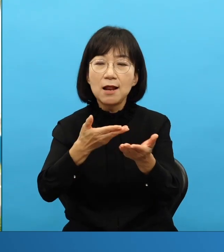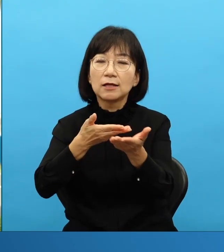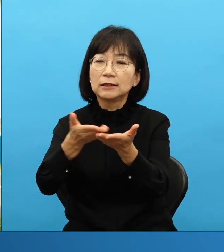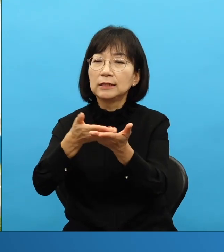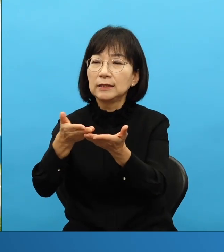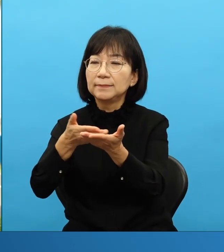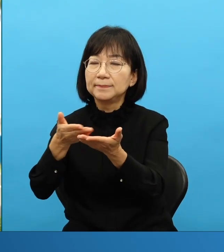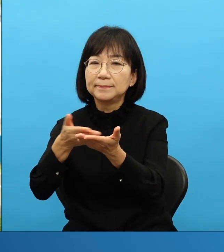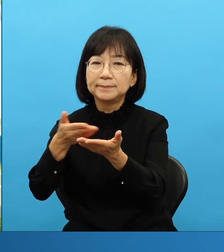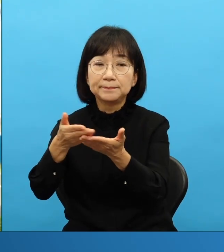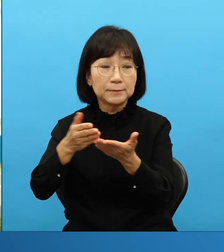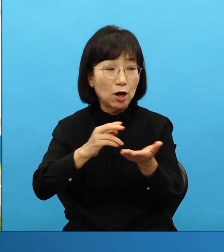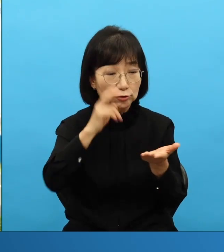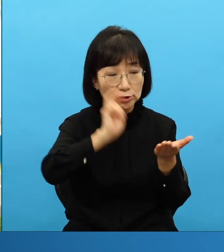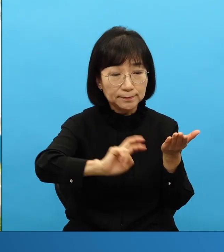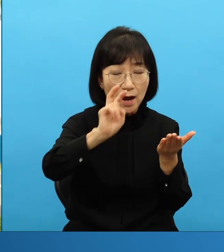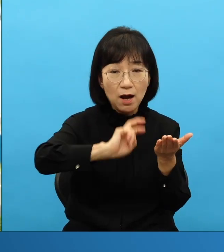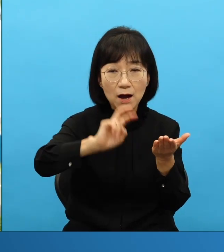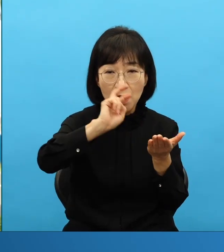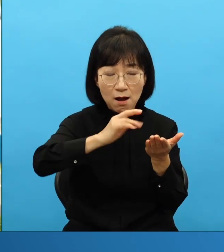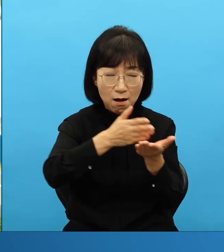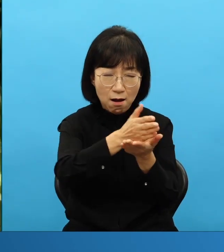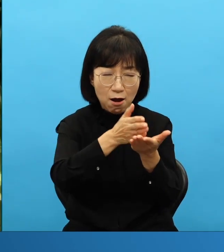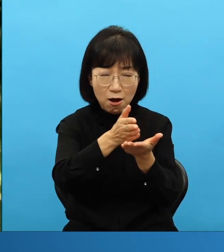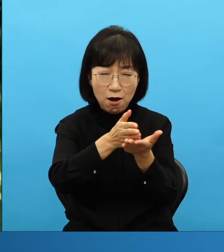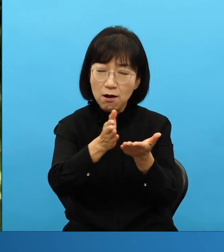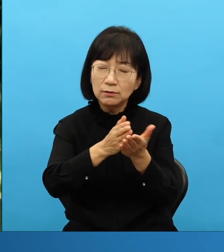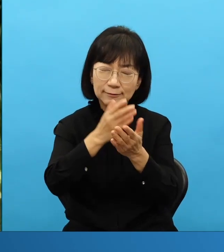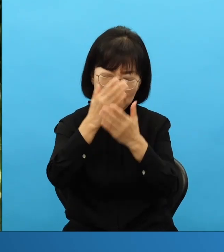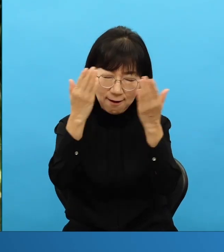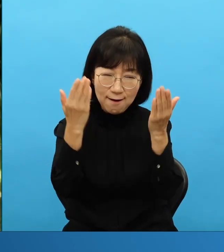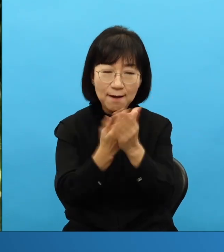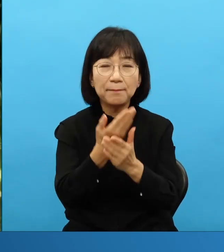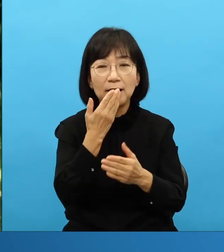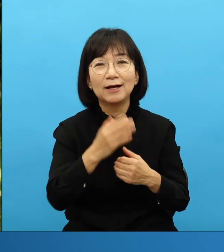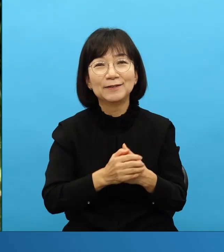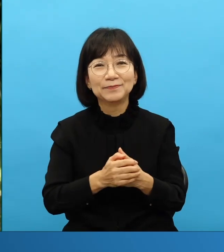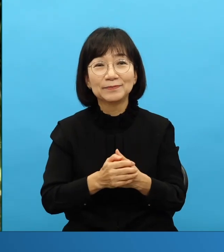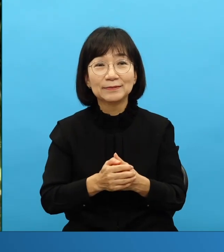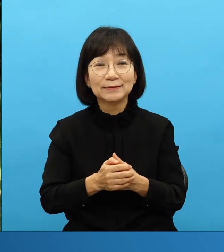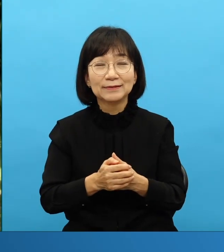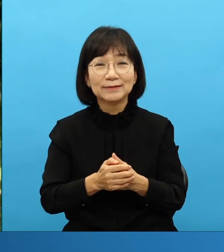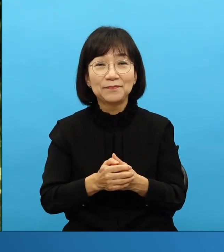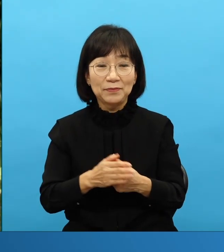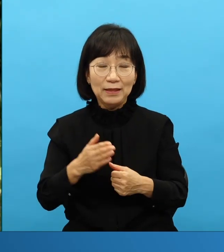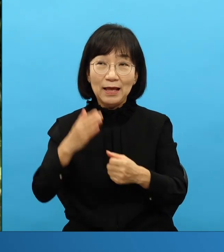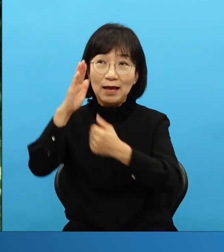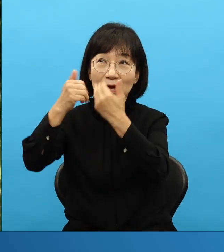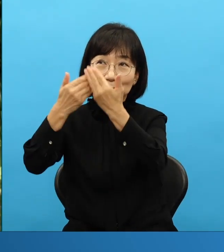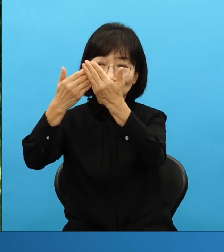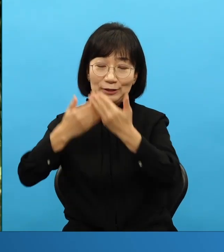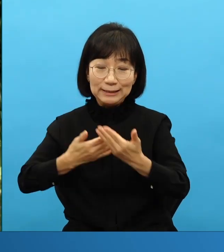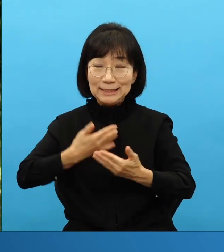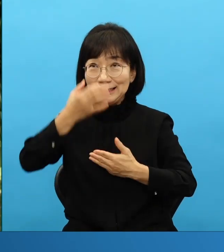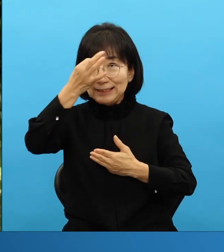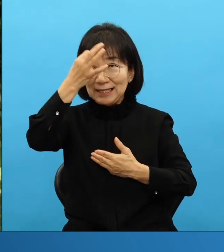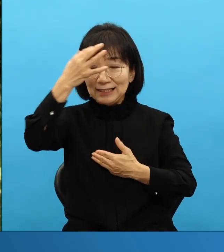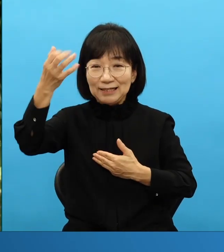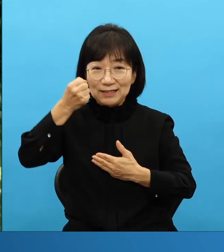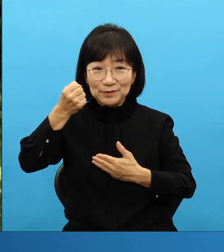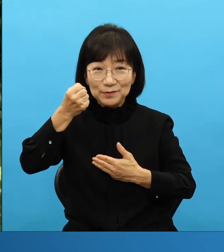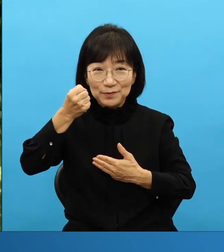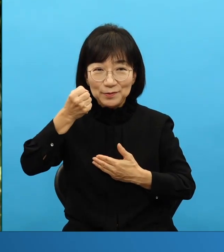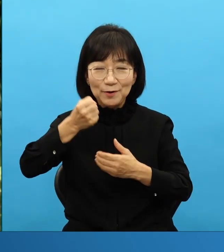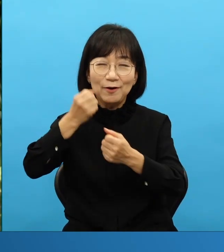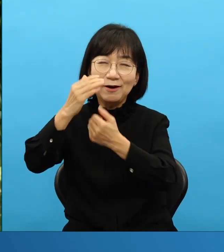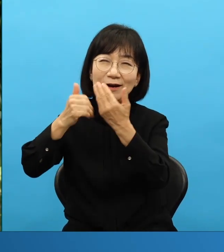괜찮고요, 음악도 어떤 장르적 제한도 없습니다. 여러분에게 주신 모든 재능을 통해서 마음껏 하나님께